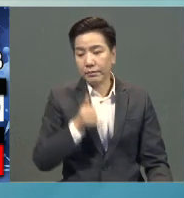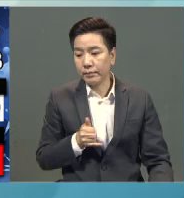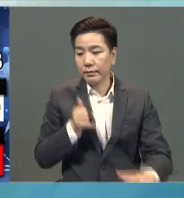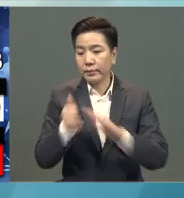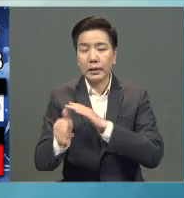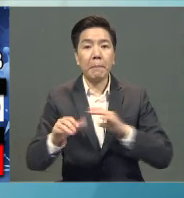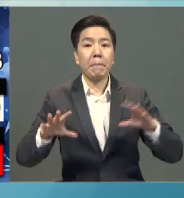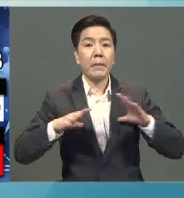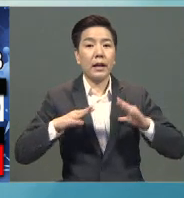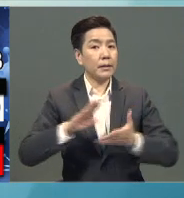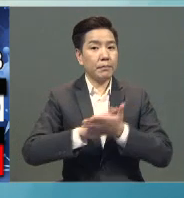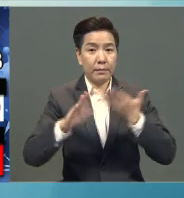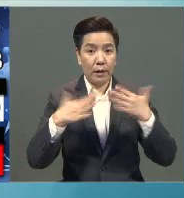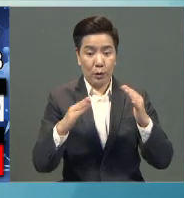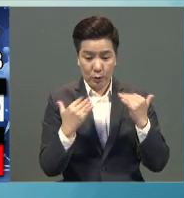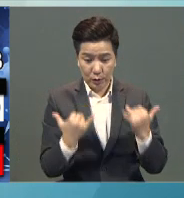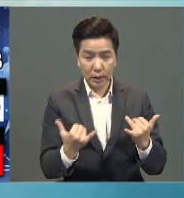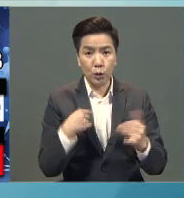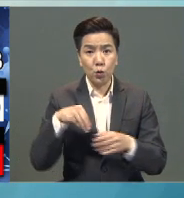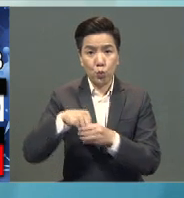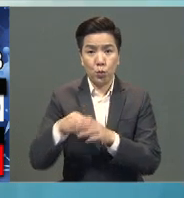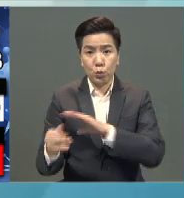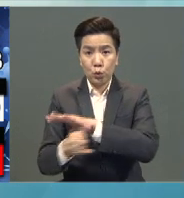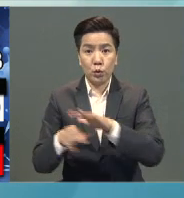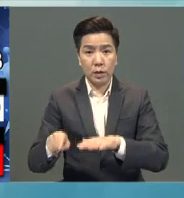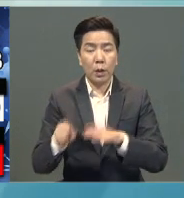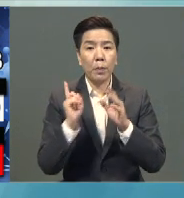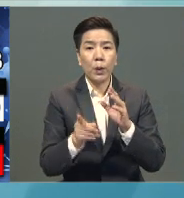เรียบร้อยแล้วในระหว่างนี้ก็จะอยู่ภายใต้การ